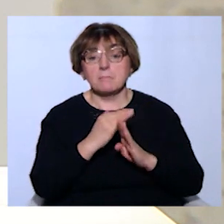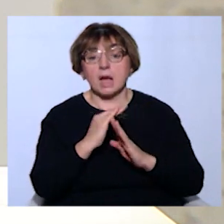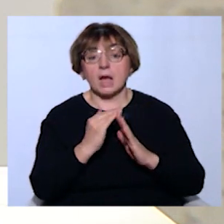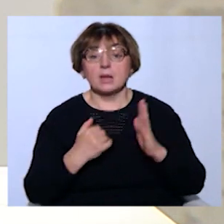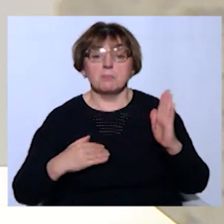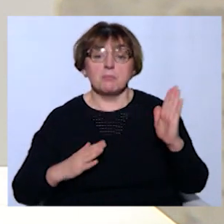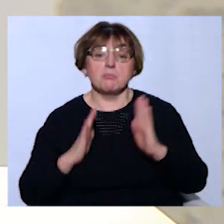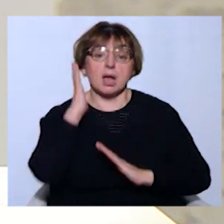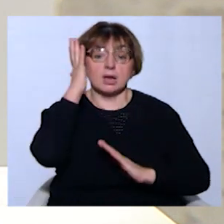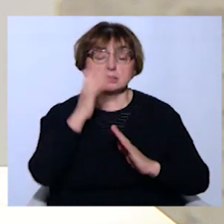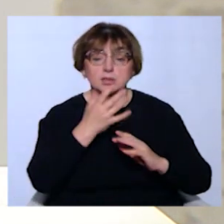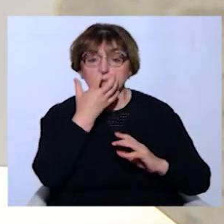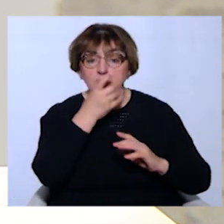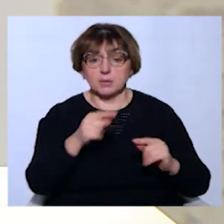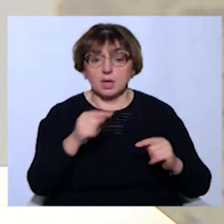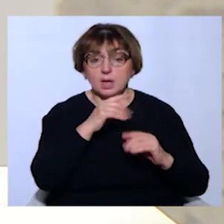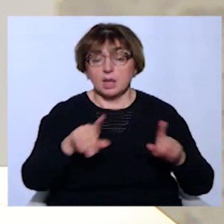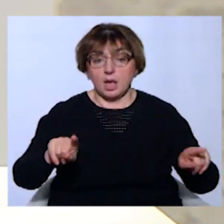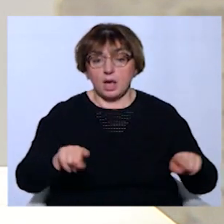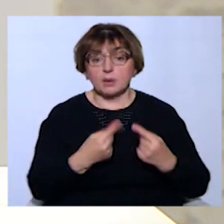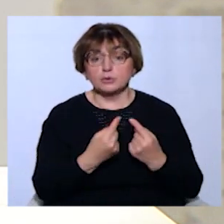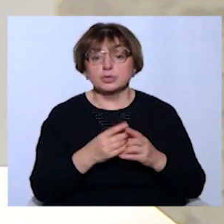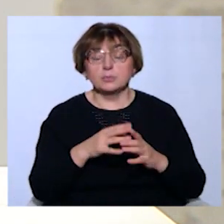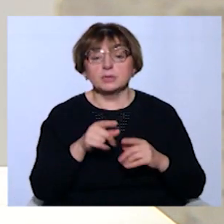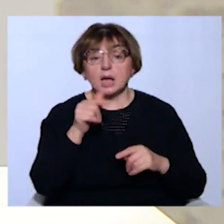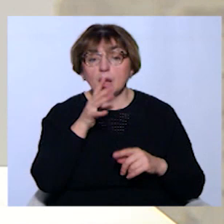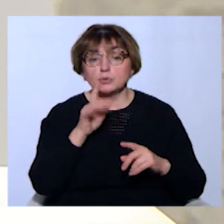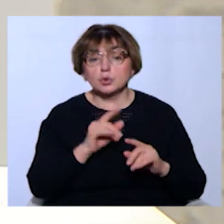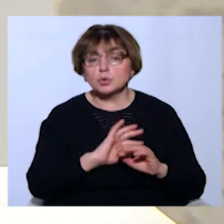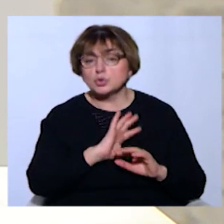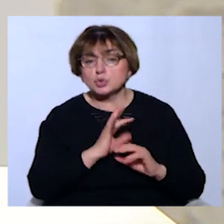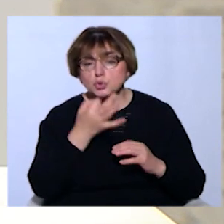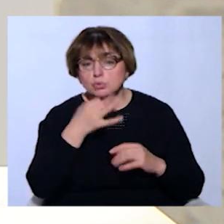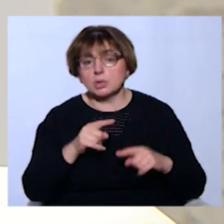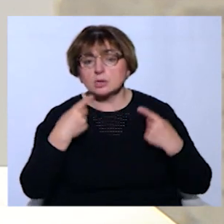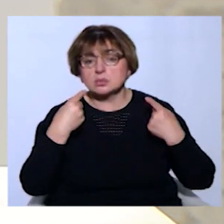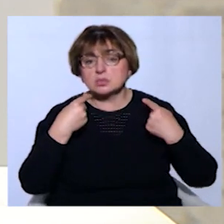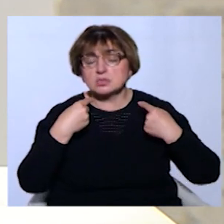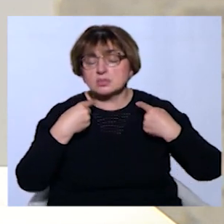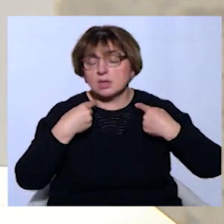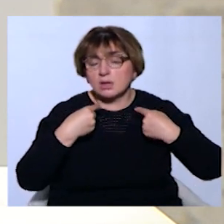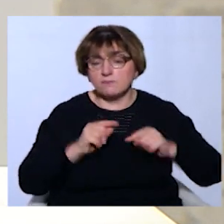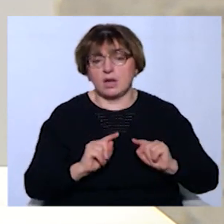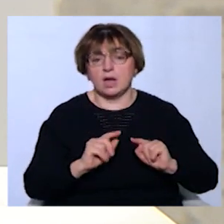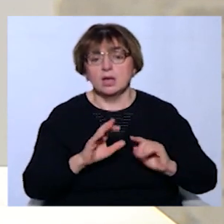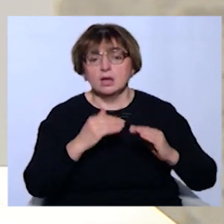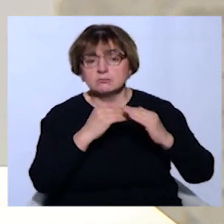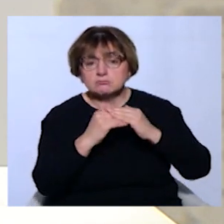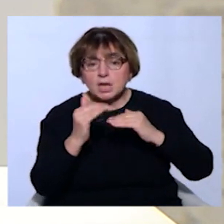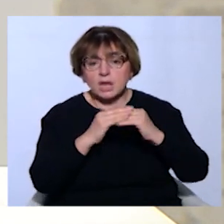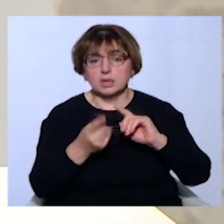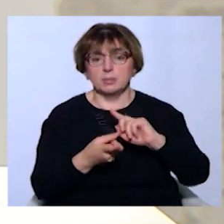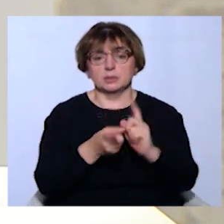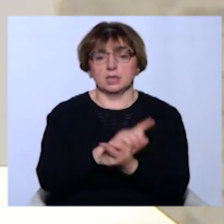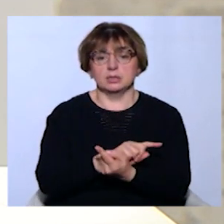და მაღალი ტემპერატურის ქვეშ აღმოჩნდებიან და სრულიად სხვა ქანებად გადაიქცევიან, სრულიად სხვა